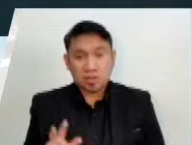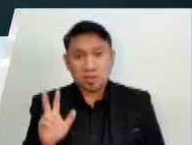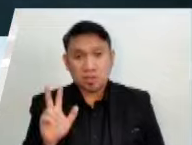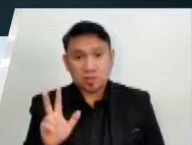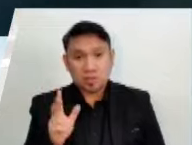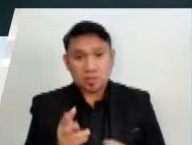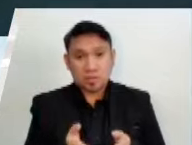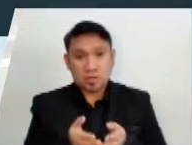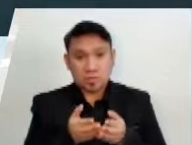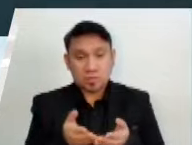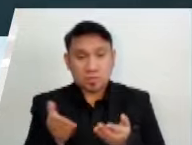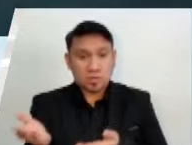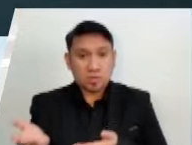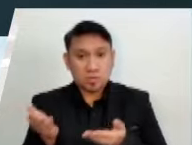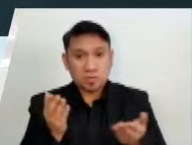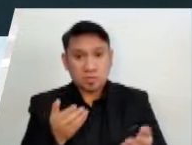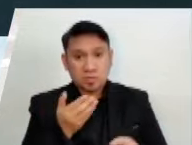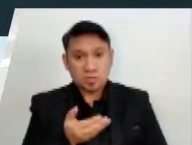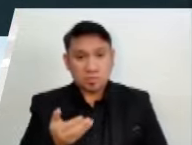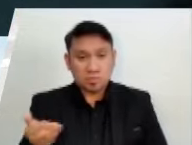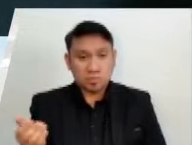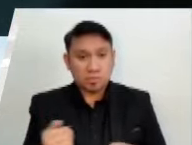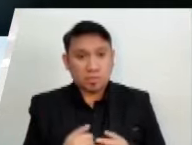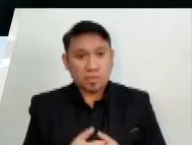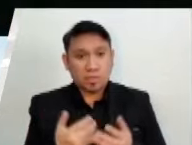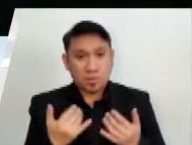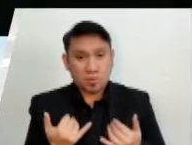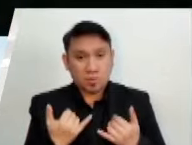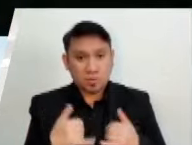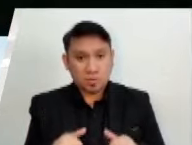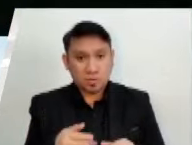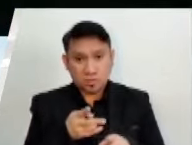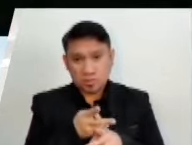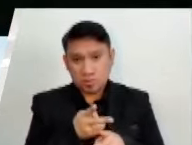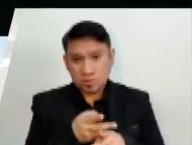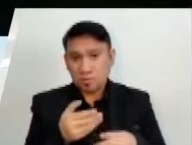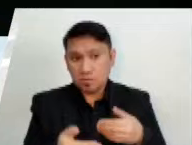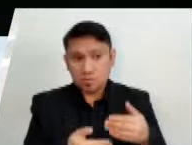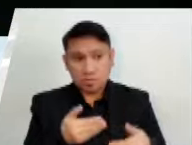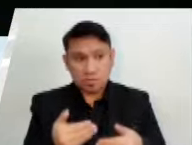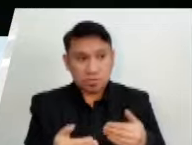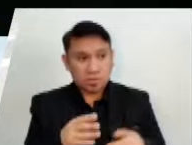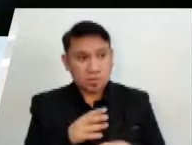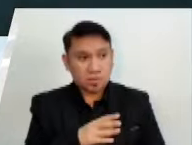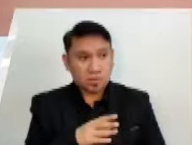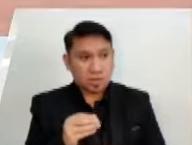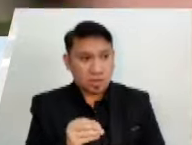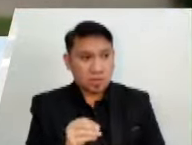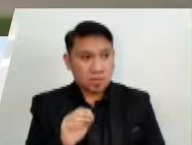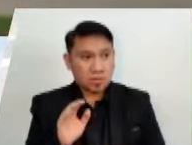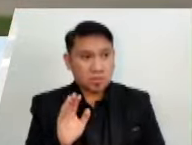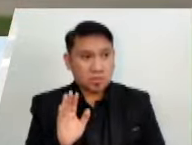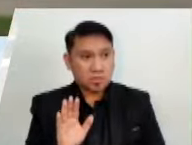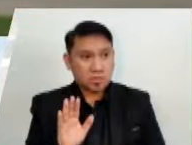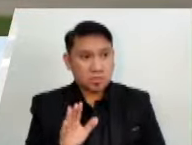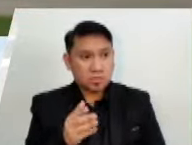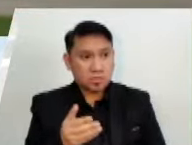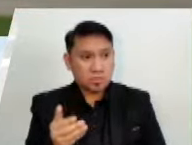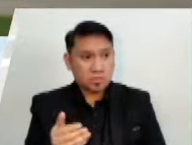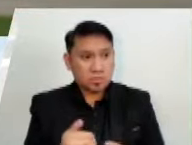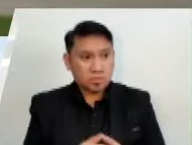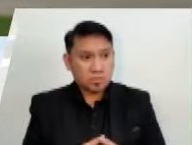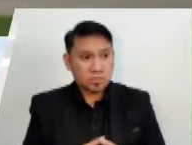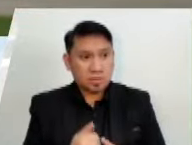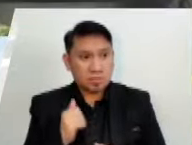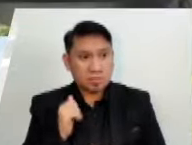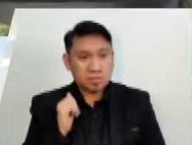naghatid ng mga materyales binabantayan daw nila ang proseso at teritoryo raw nila ang skoda itinanggi ito ng armed forces of the